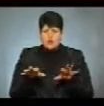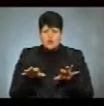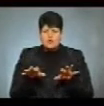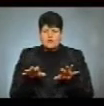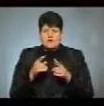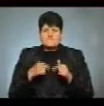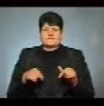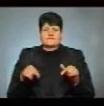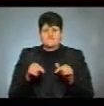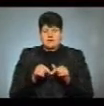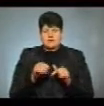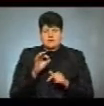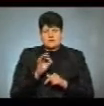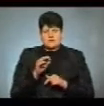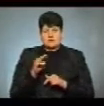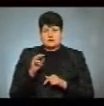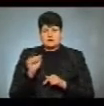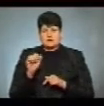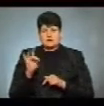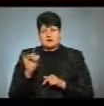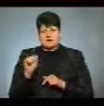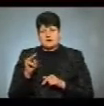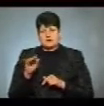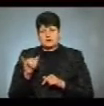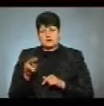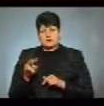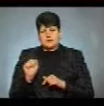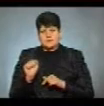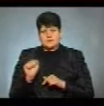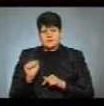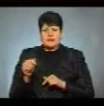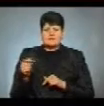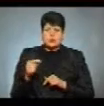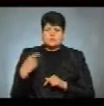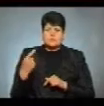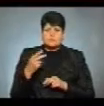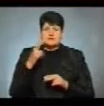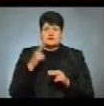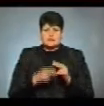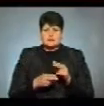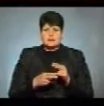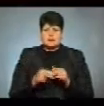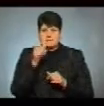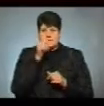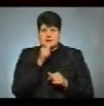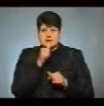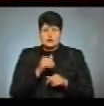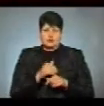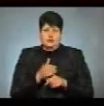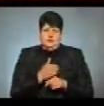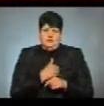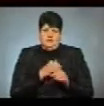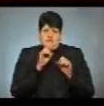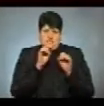Союзу Українок Америки Оксана Таратула. В Тернопільській області завершився місячник добровільної здачі